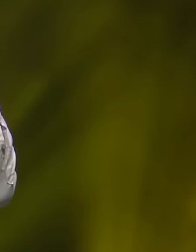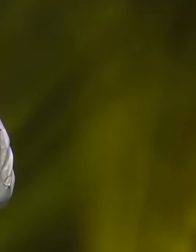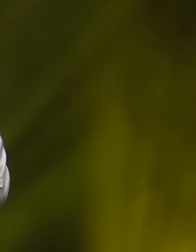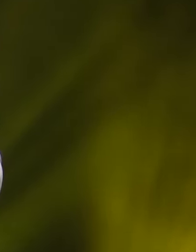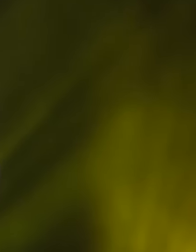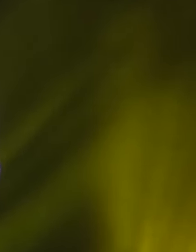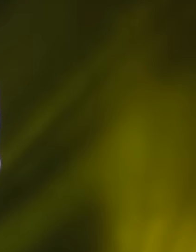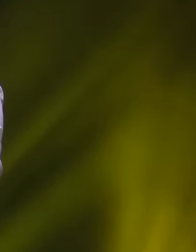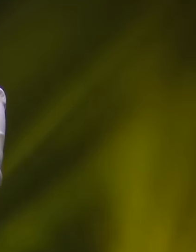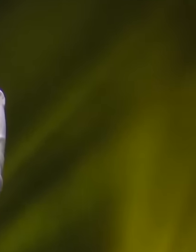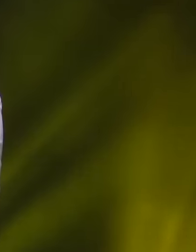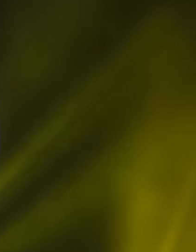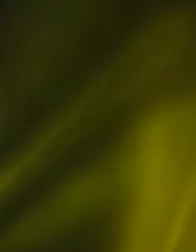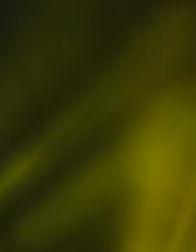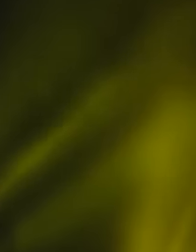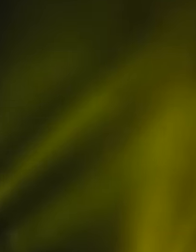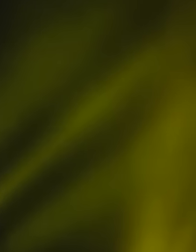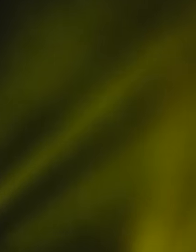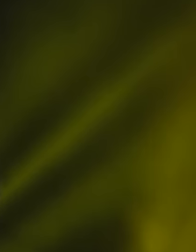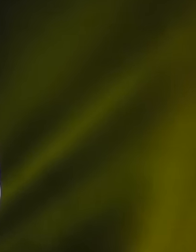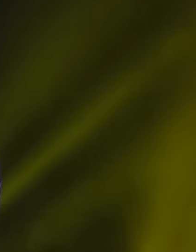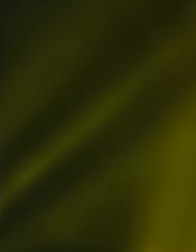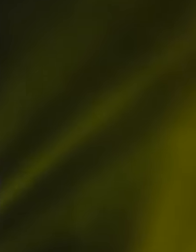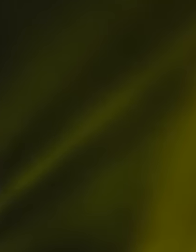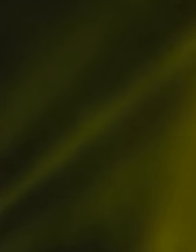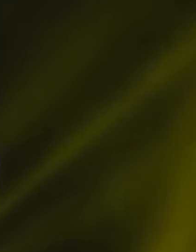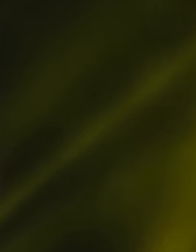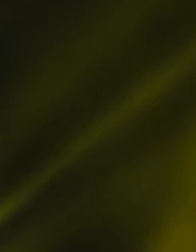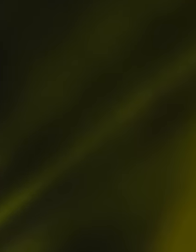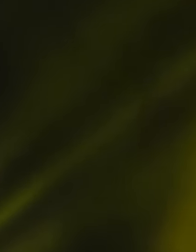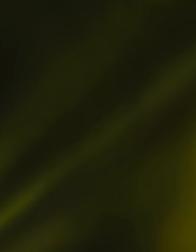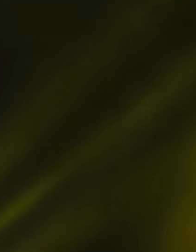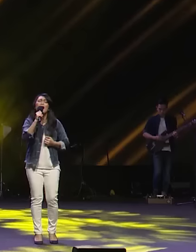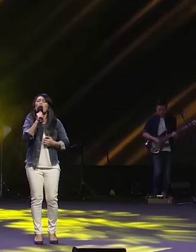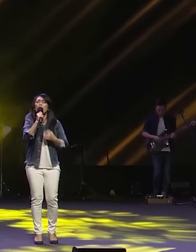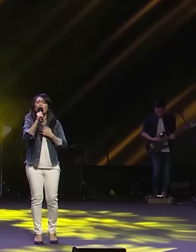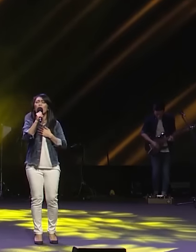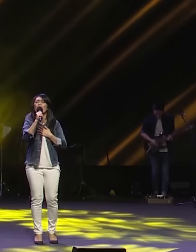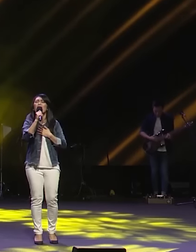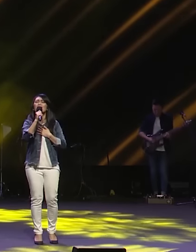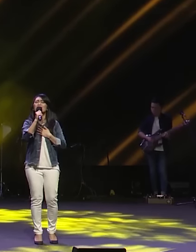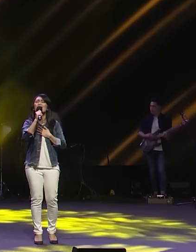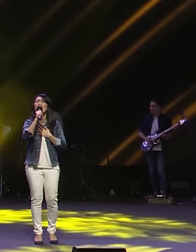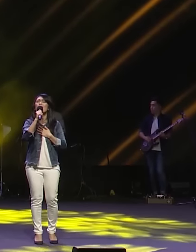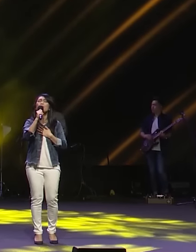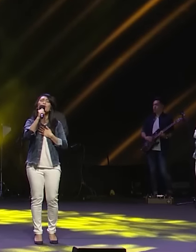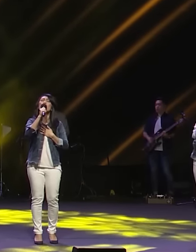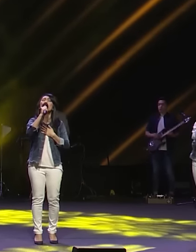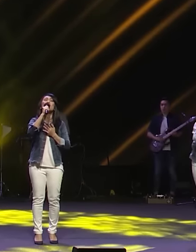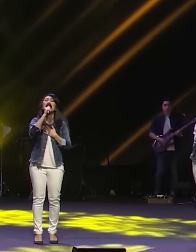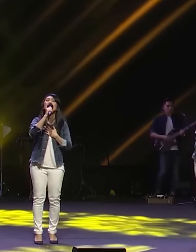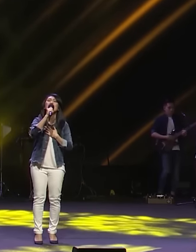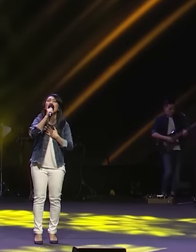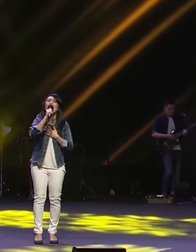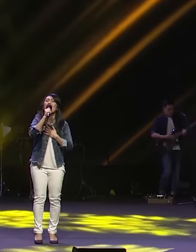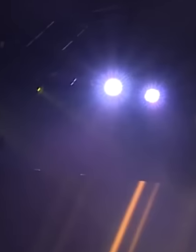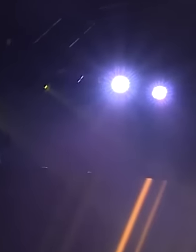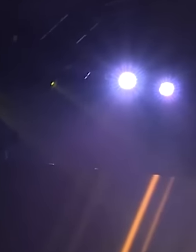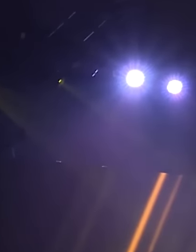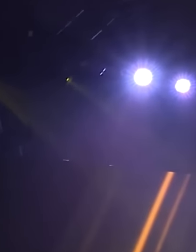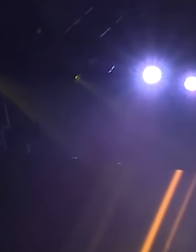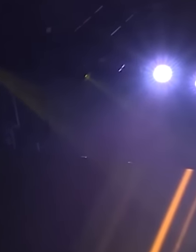kuasa dari tempat maha tinggi. Bapa kenal mulia,